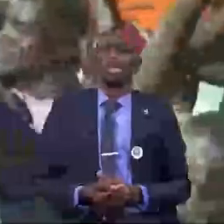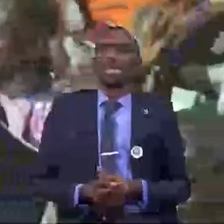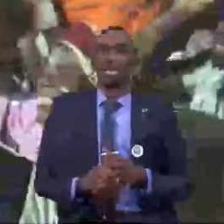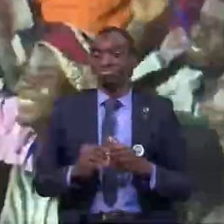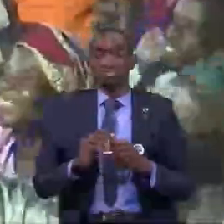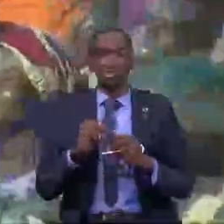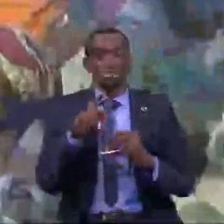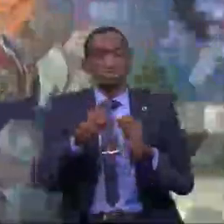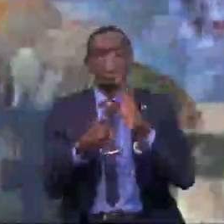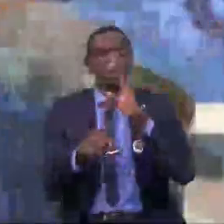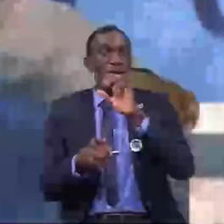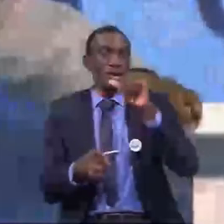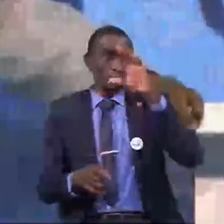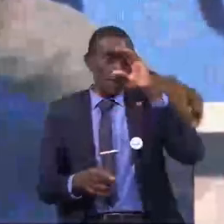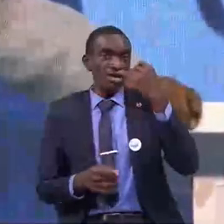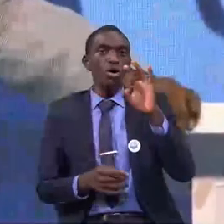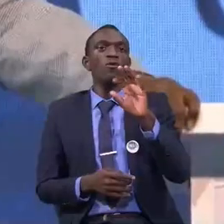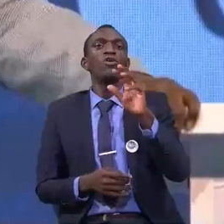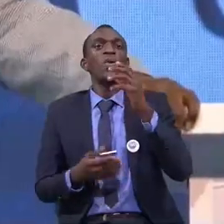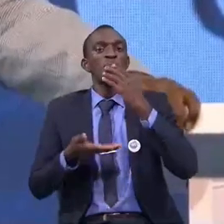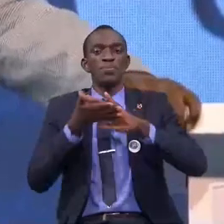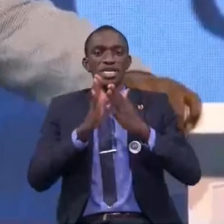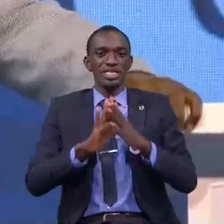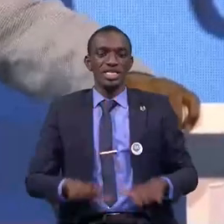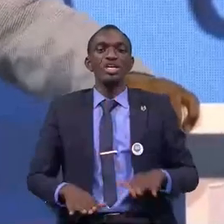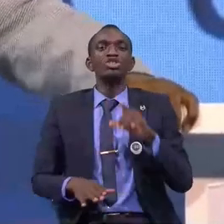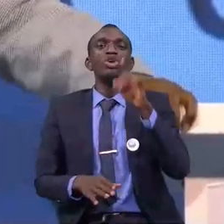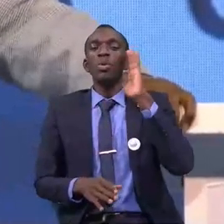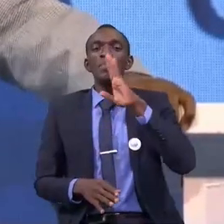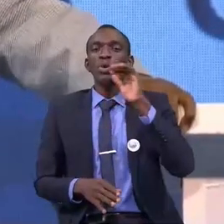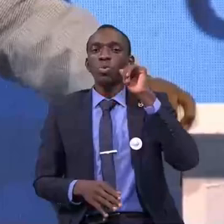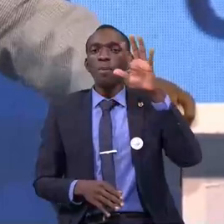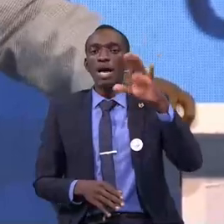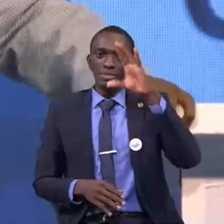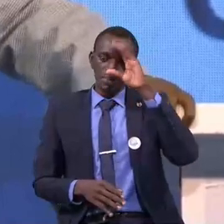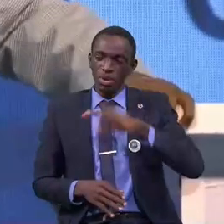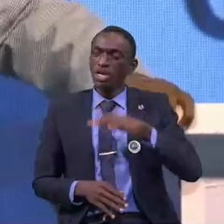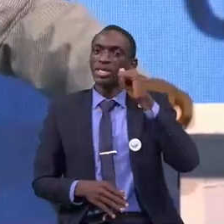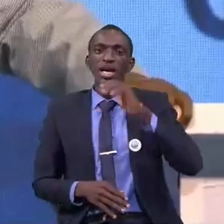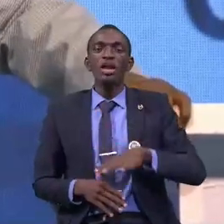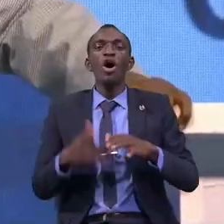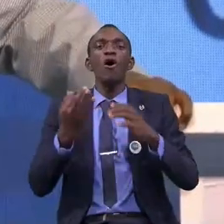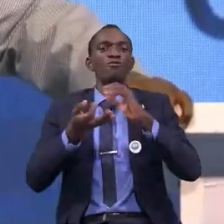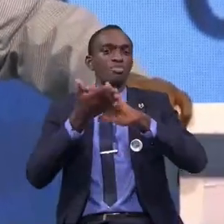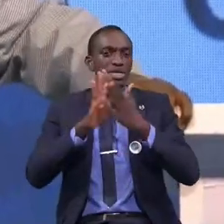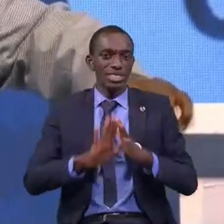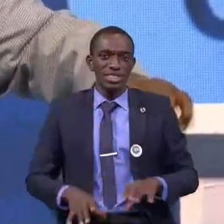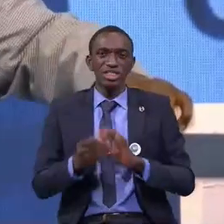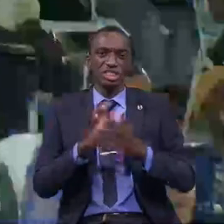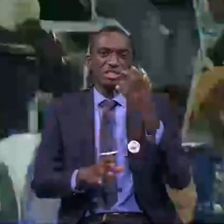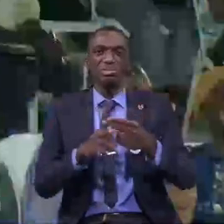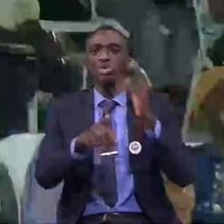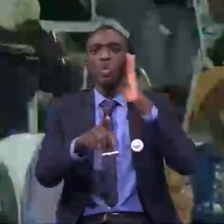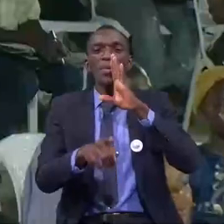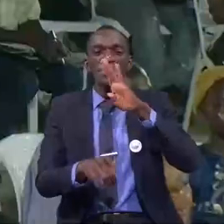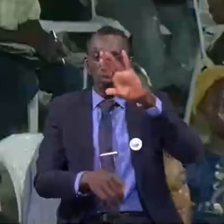Un homme de paix, une femme de paix, un garçon de paix, un fils, une fille